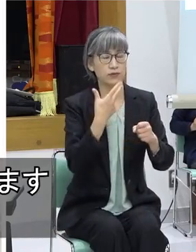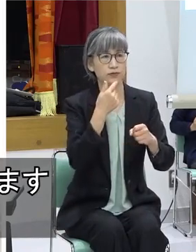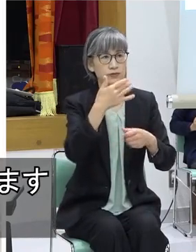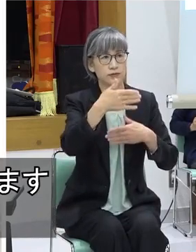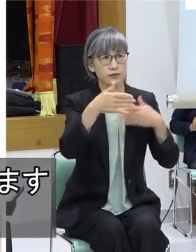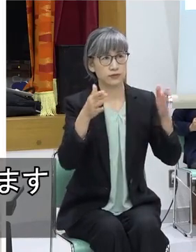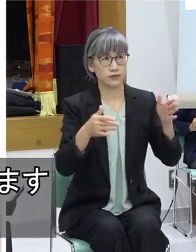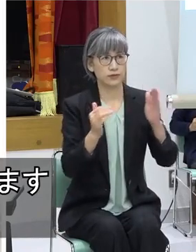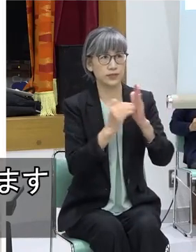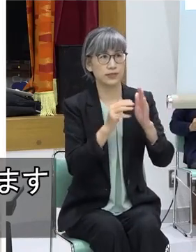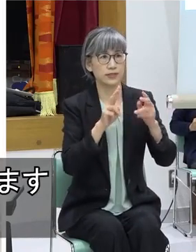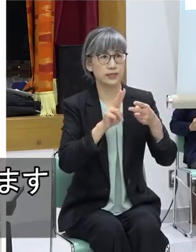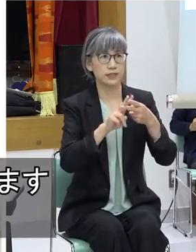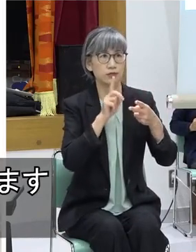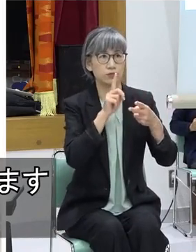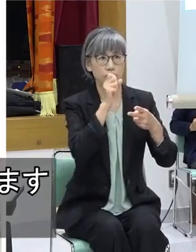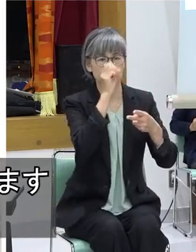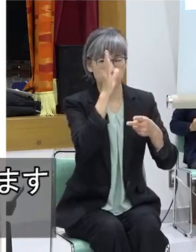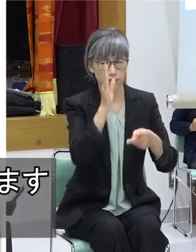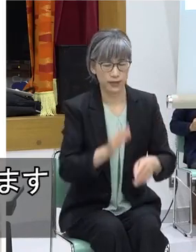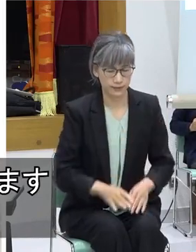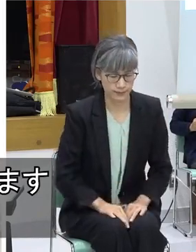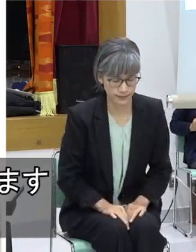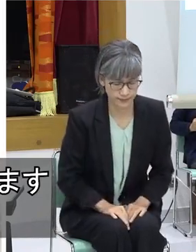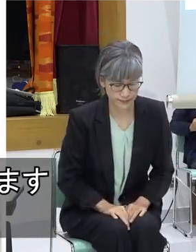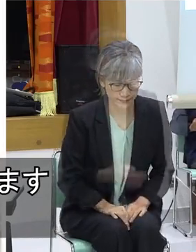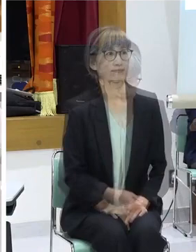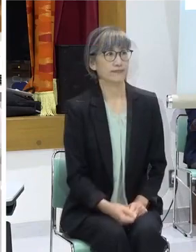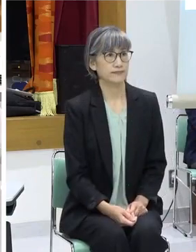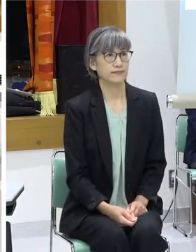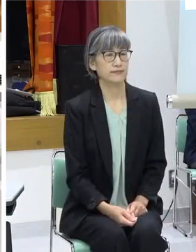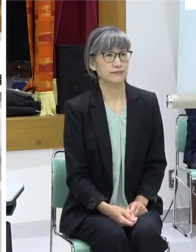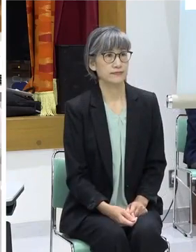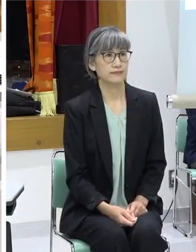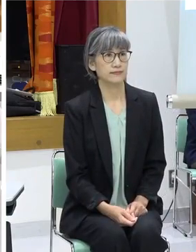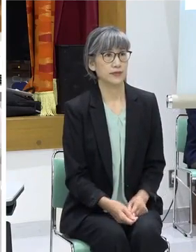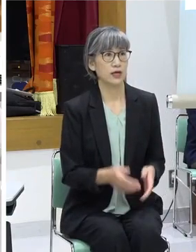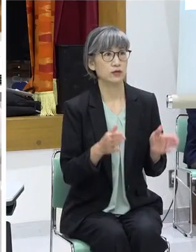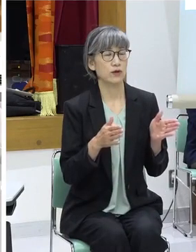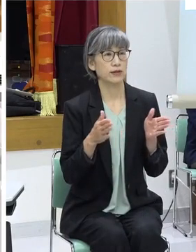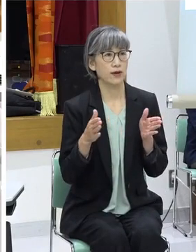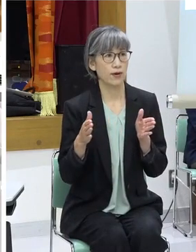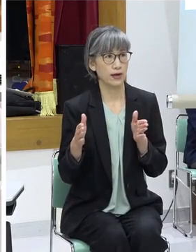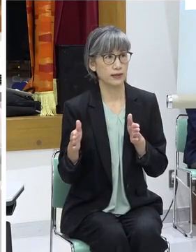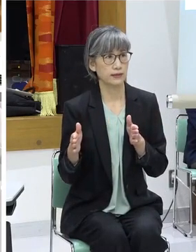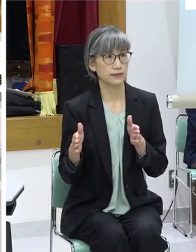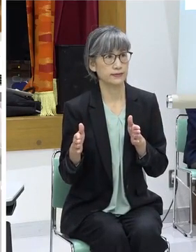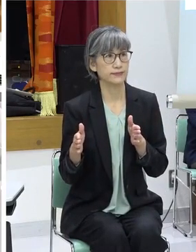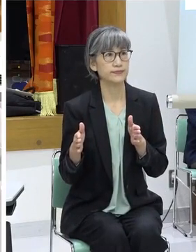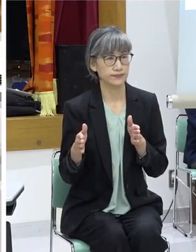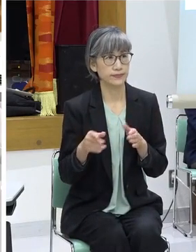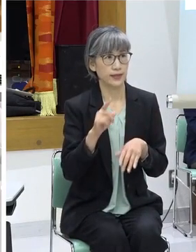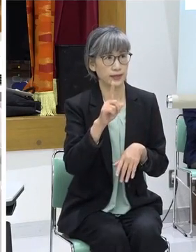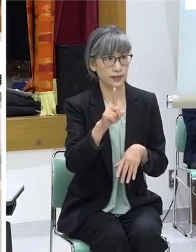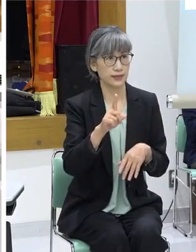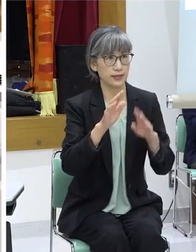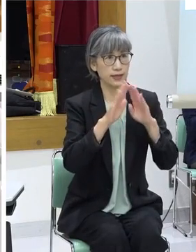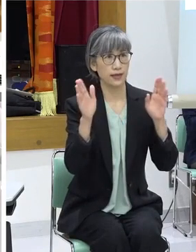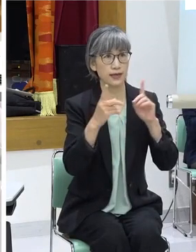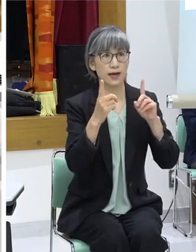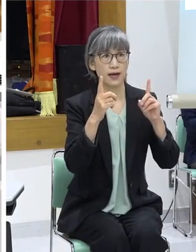の石井でございます。どうぞよろしくお願いいたします。それでは試合1、開会挨拶